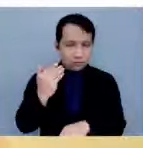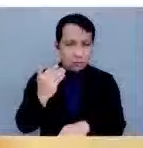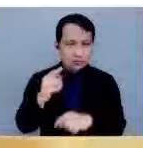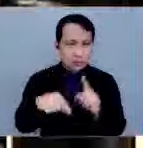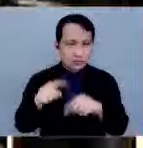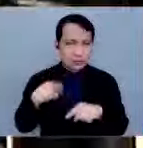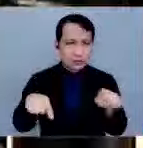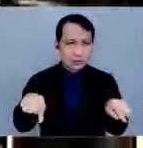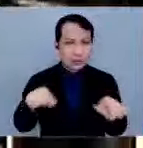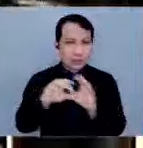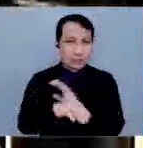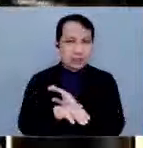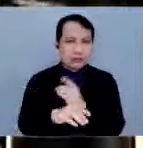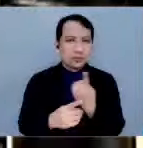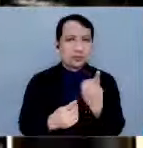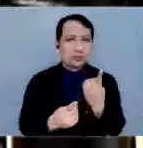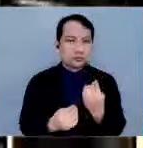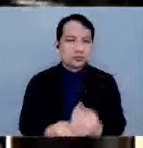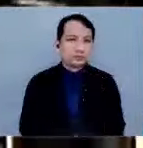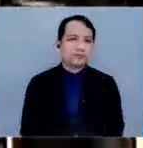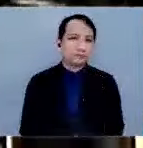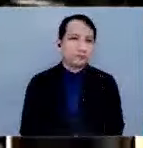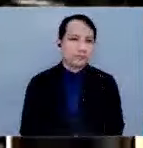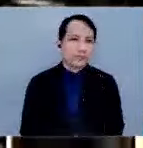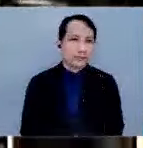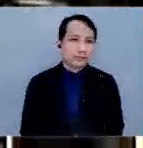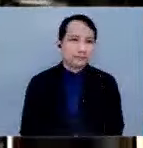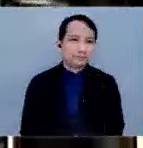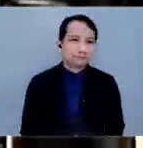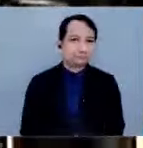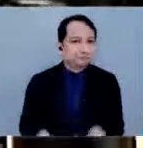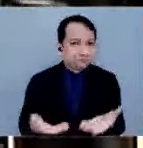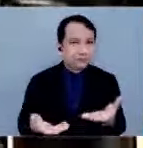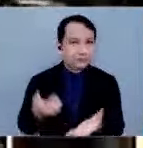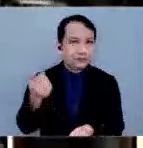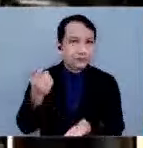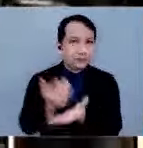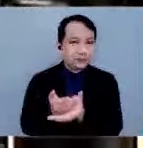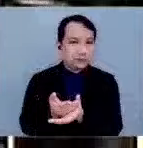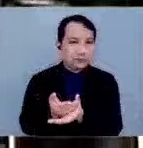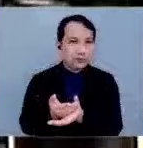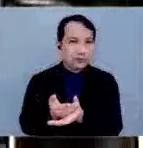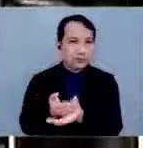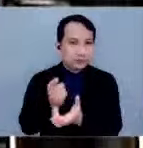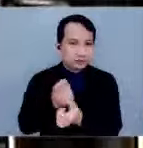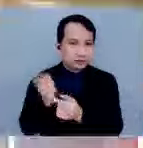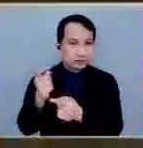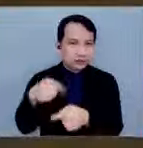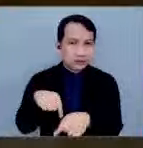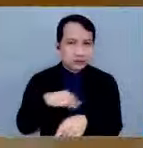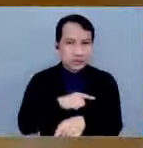krimen. Ang kawalan ng kakayahan na ipatigil ang mga POGO ay tila pangungutya sa ating batas.